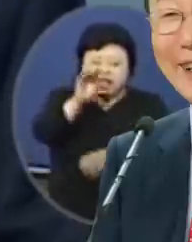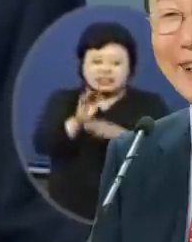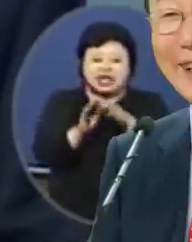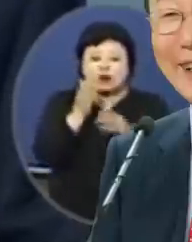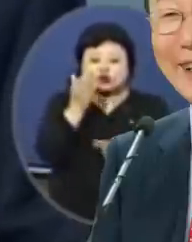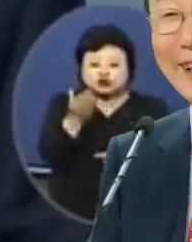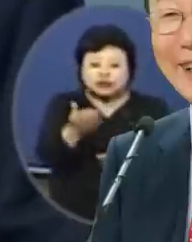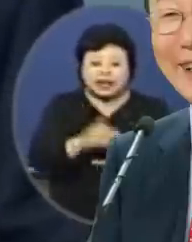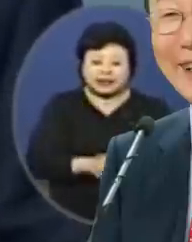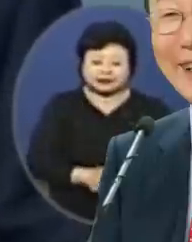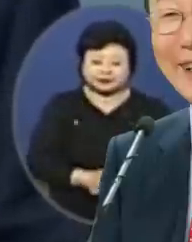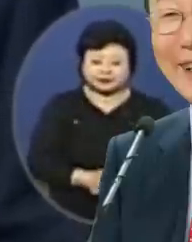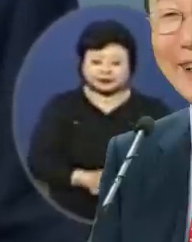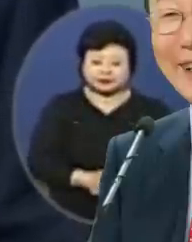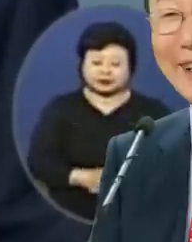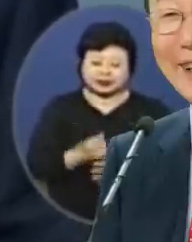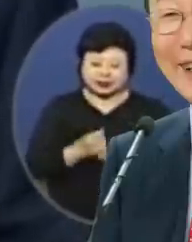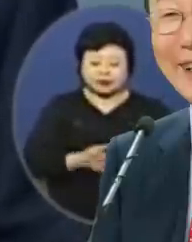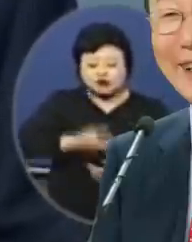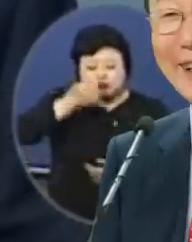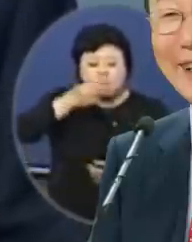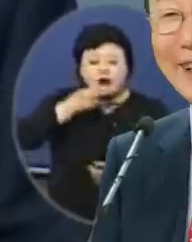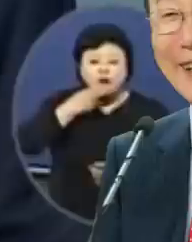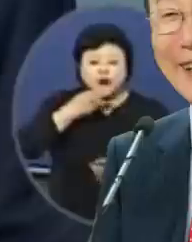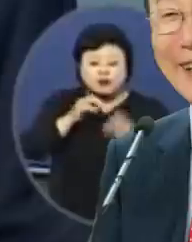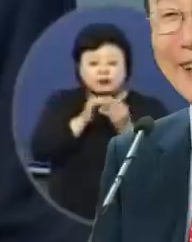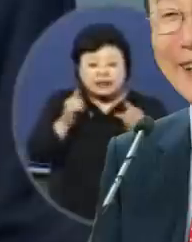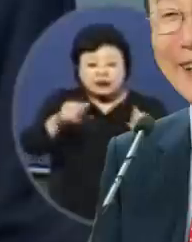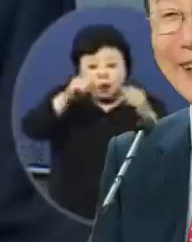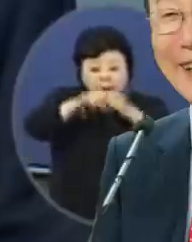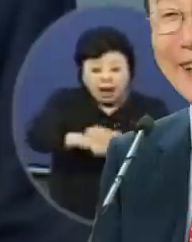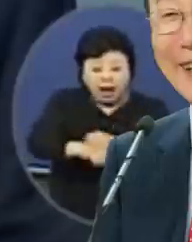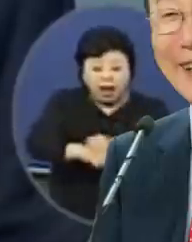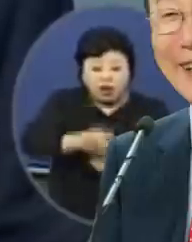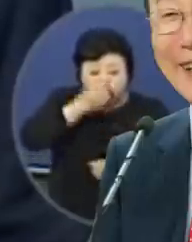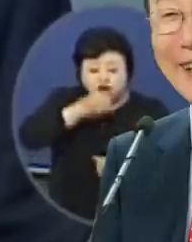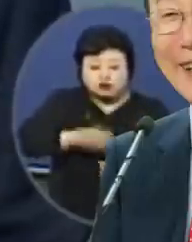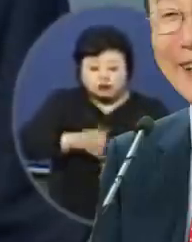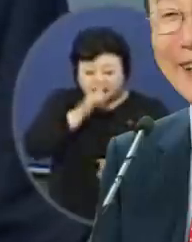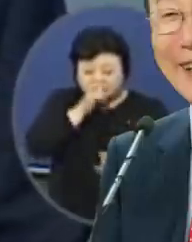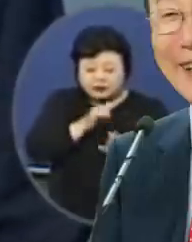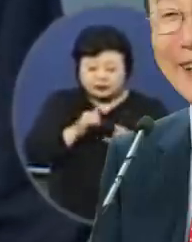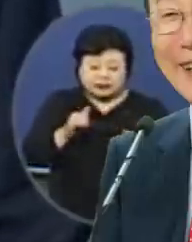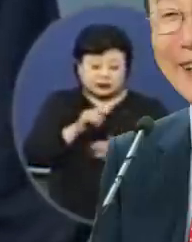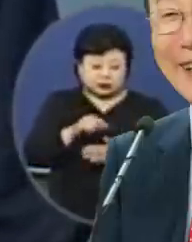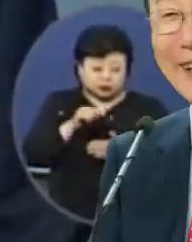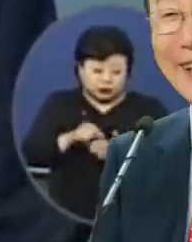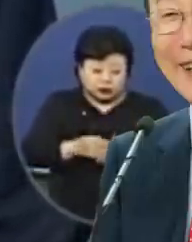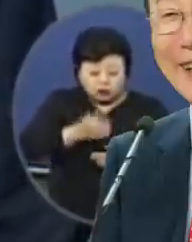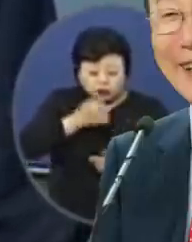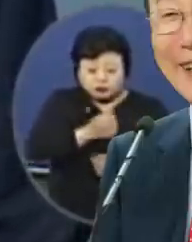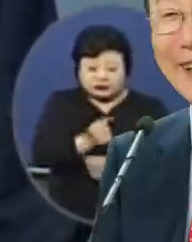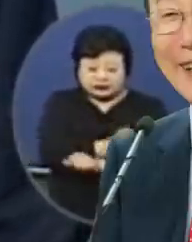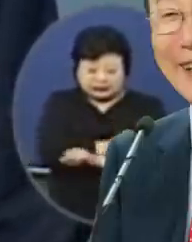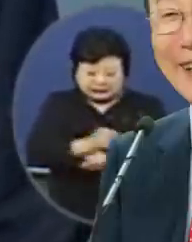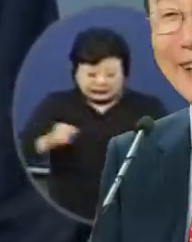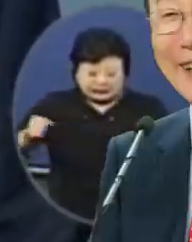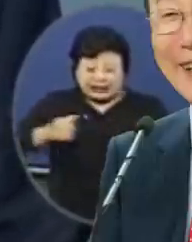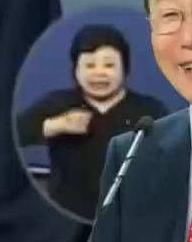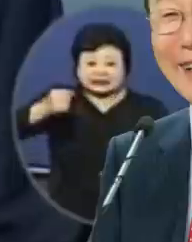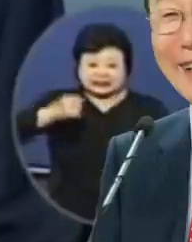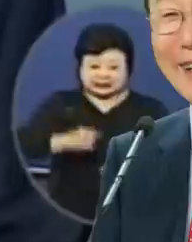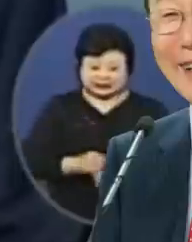채우리라. 그러므로 꿈이 없는 백성은 망하고 꿈이 있는 백성들 중에도 꿈을 크게 꾸는